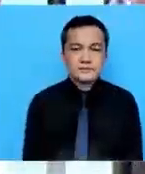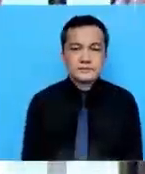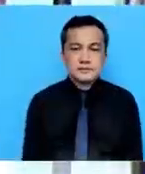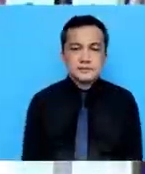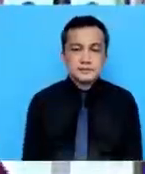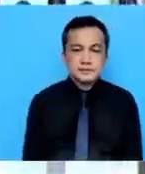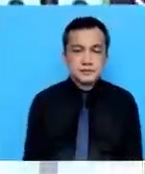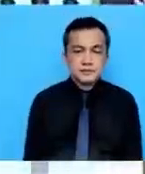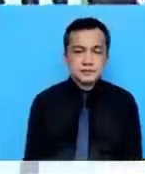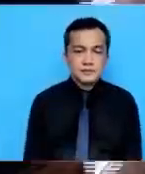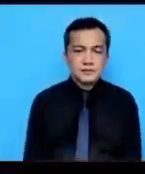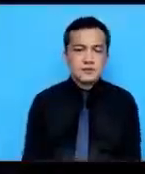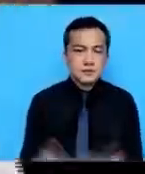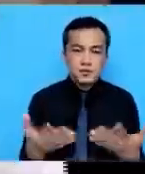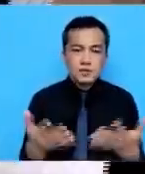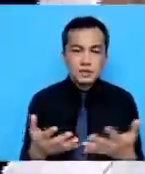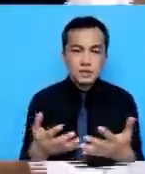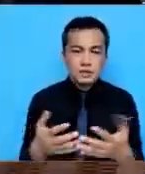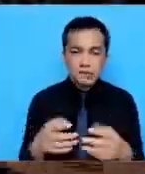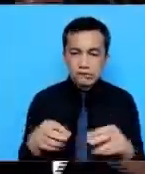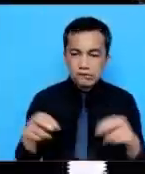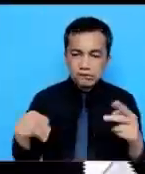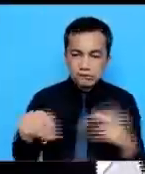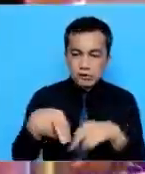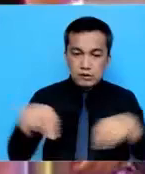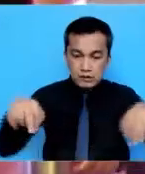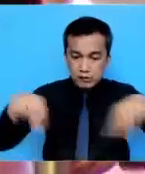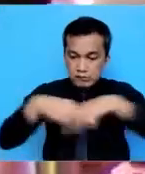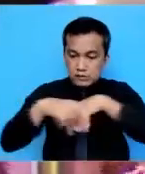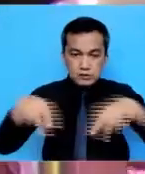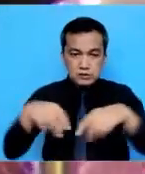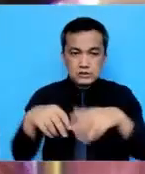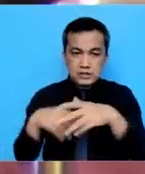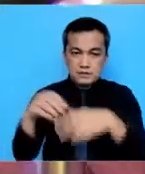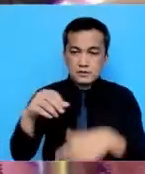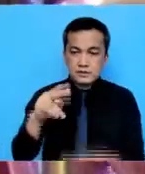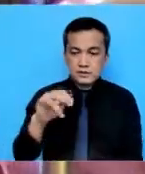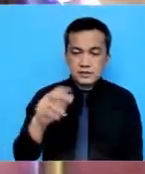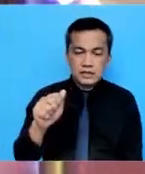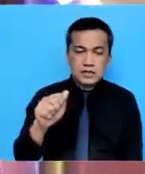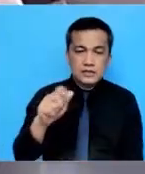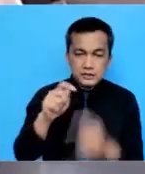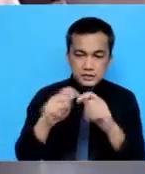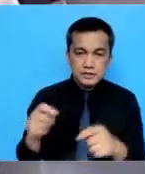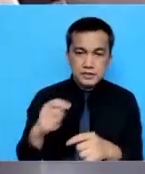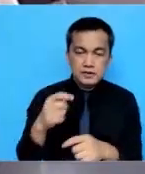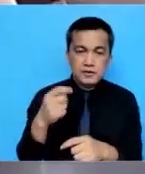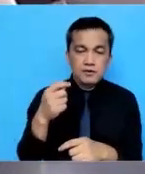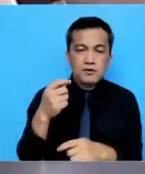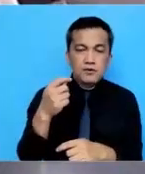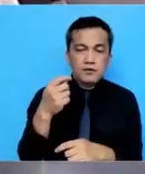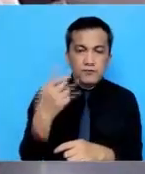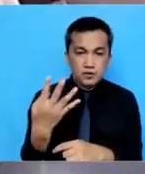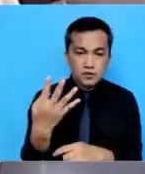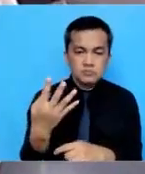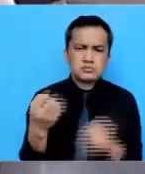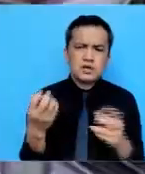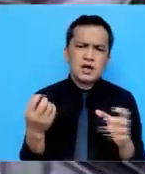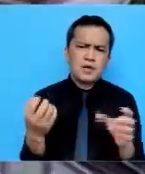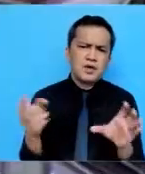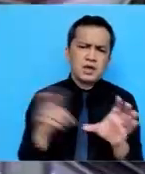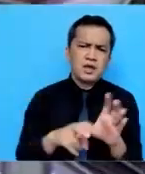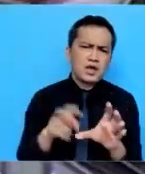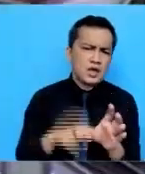Halos wala nang madaanan ang labas ng Ninoy Aquino International Airport Terminal 4 sa dami ng mga pasahero. Dahil puno pa rin ang mga pasahero sa